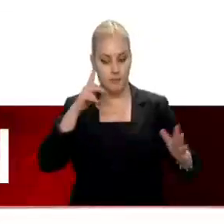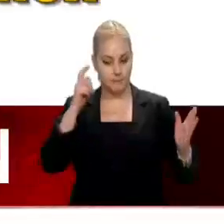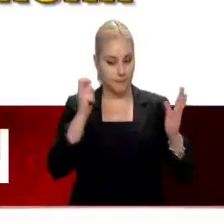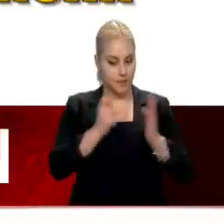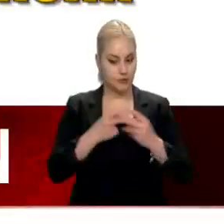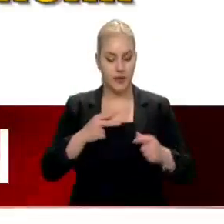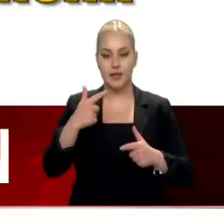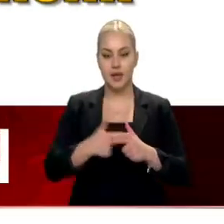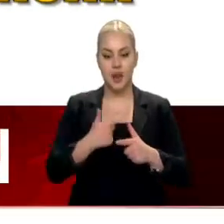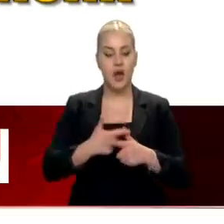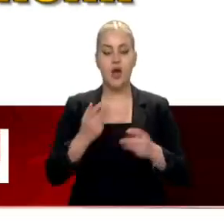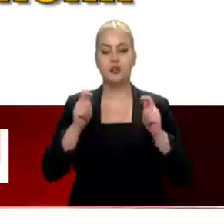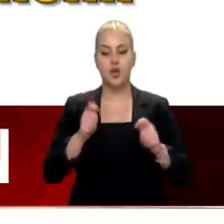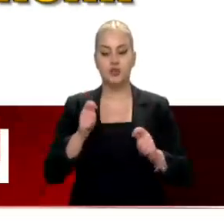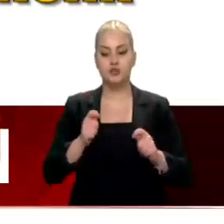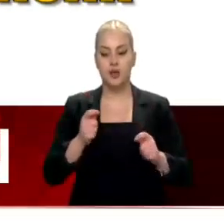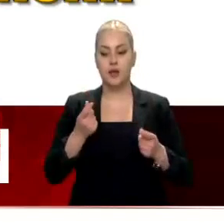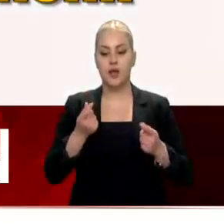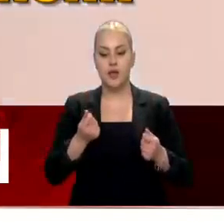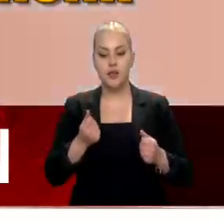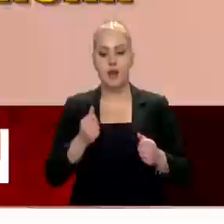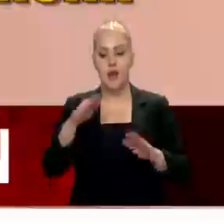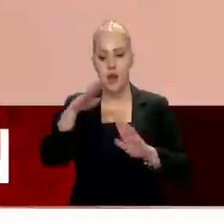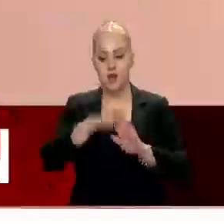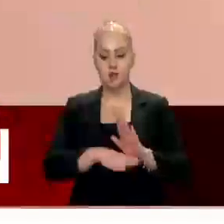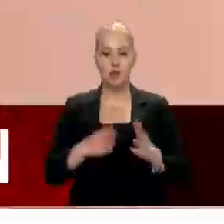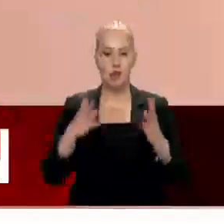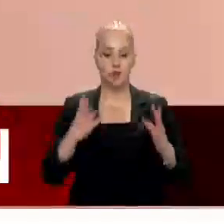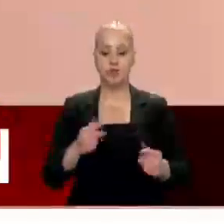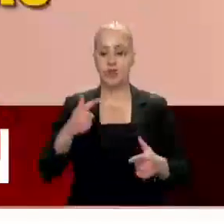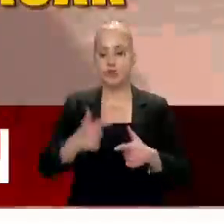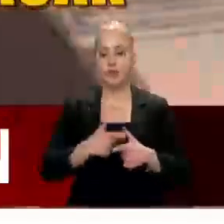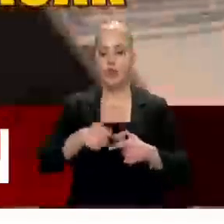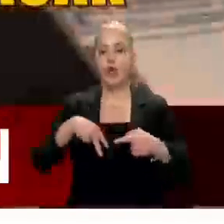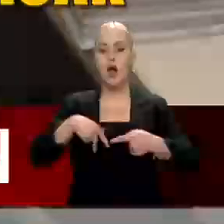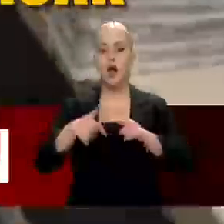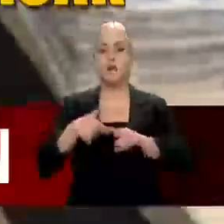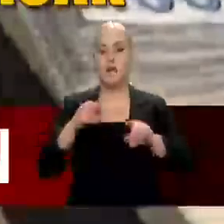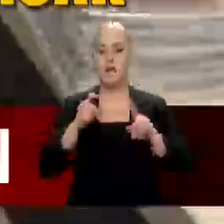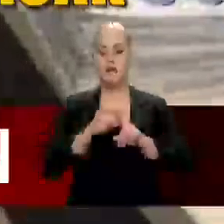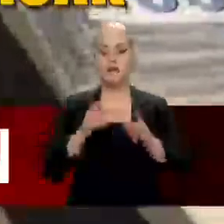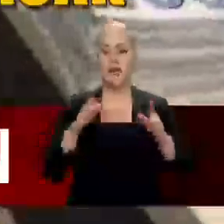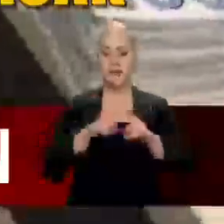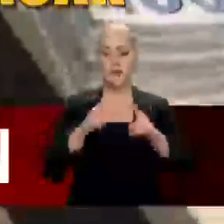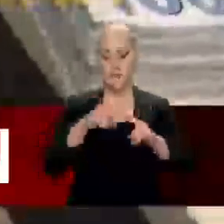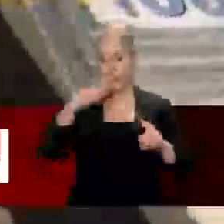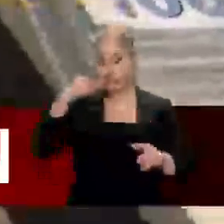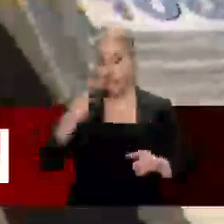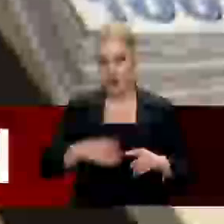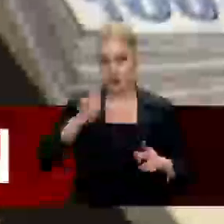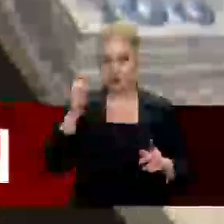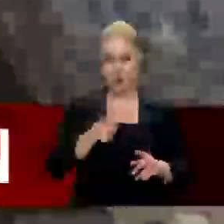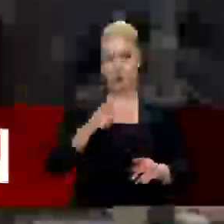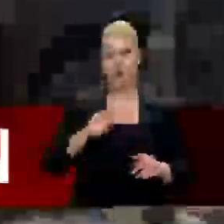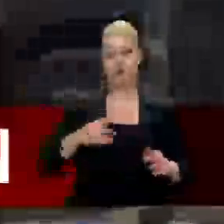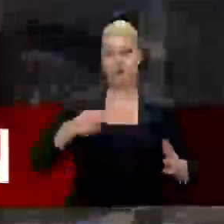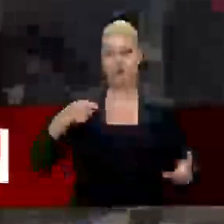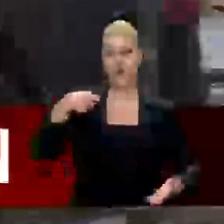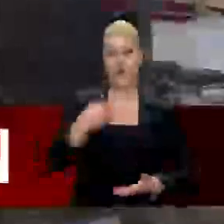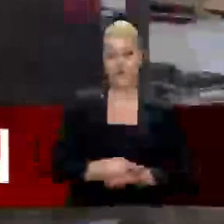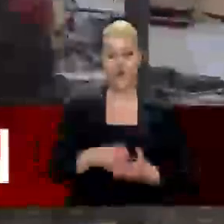kira bedeli evin gerçek ederinin belirgin bir şekilde altında olacak. Kiralar AFAD hesabında toplanan bağışlardan karşılanacak.